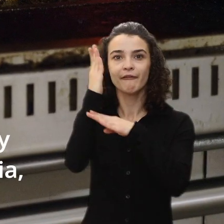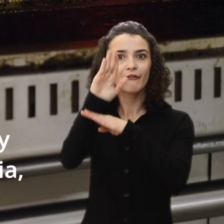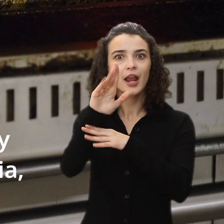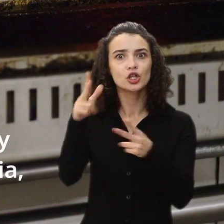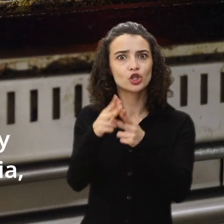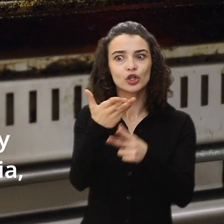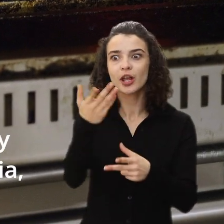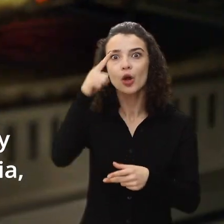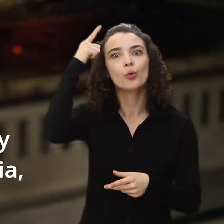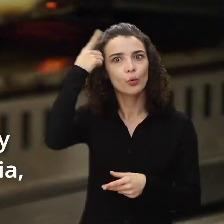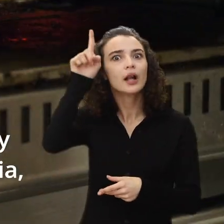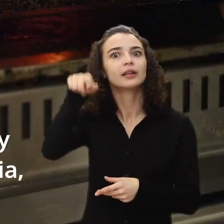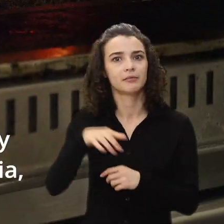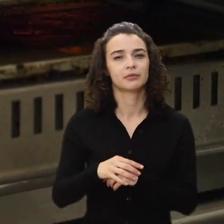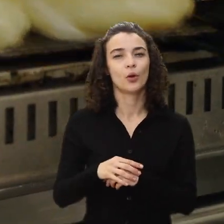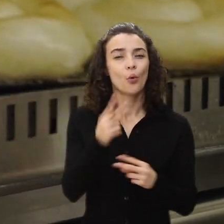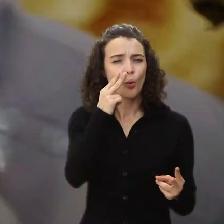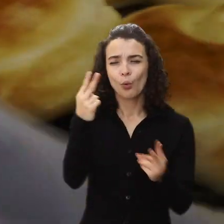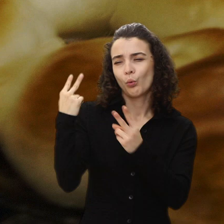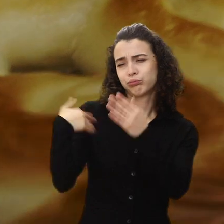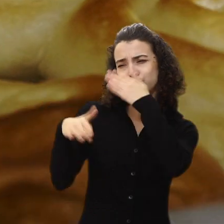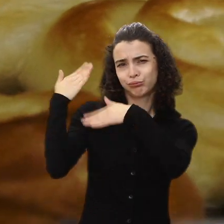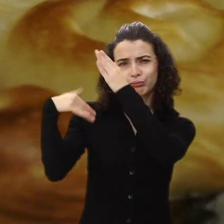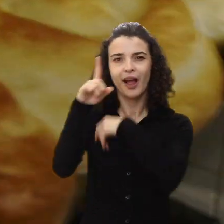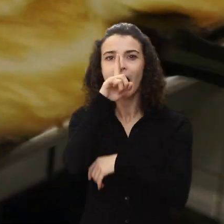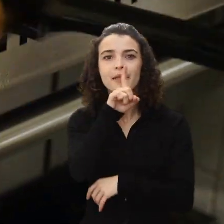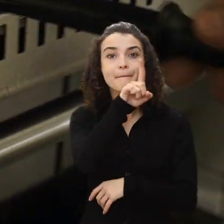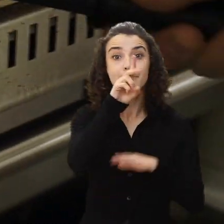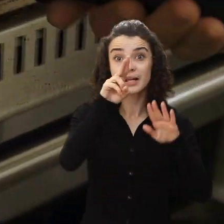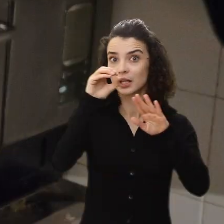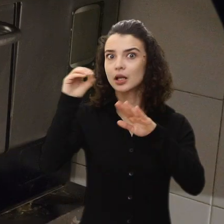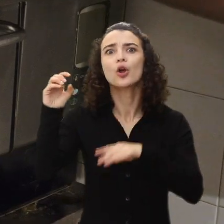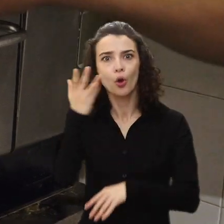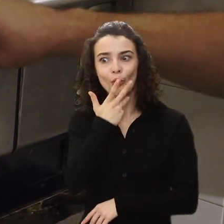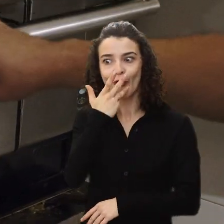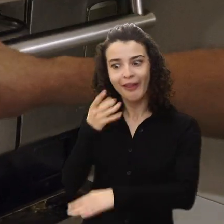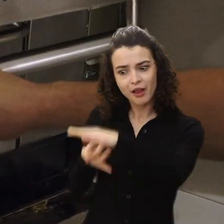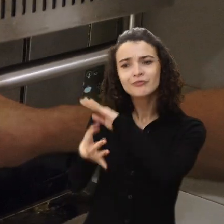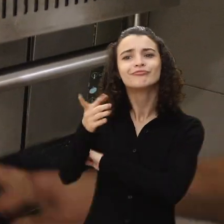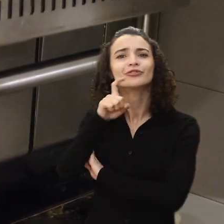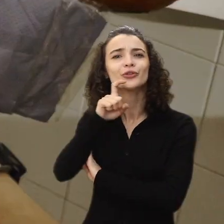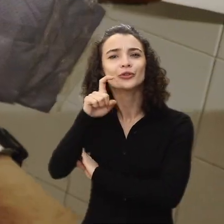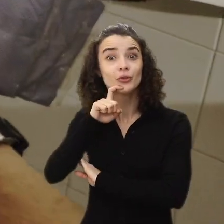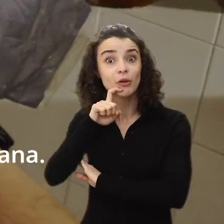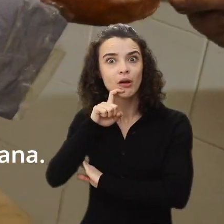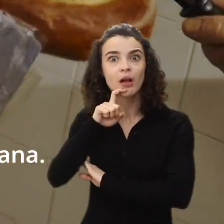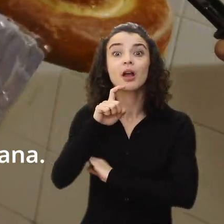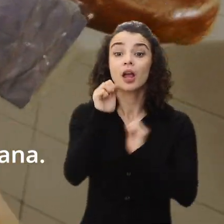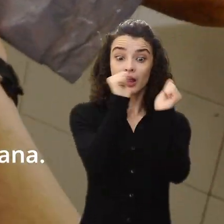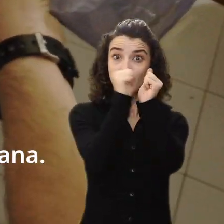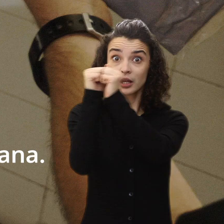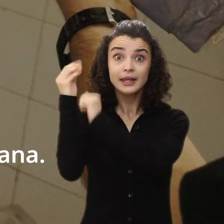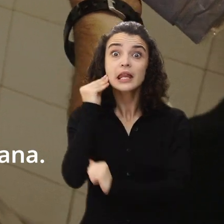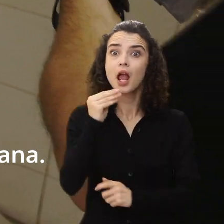1700 per conèixer els orígens de la seva història, quan era una sucursal de les Cassis de Neu i es dedicaven a la venda de gel i aigua obtinguda a